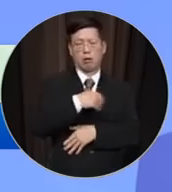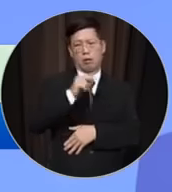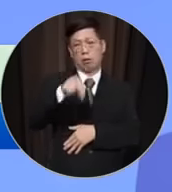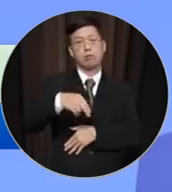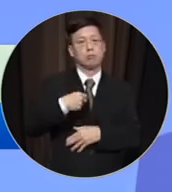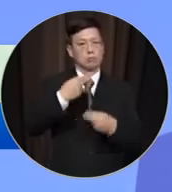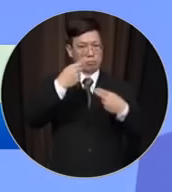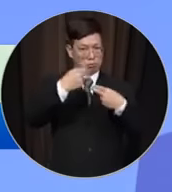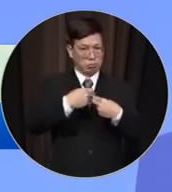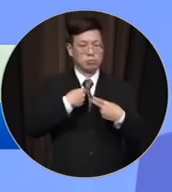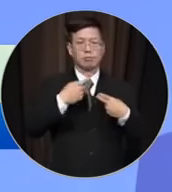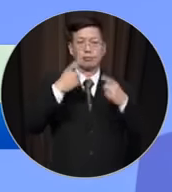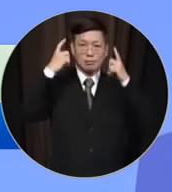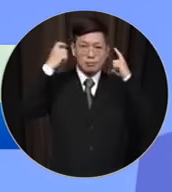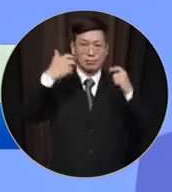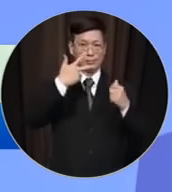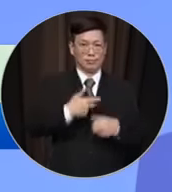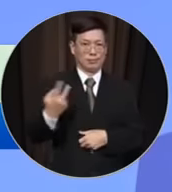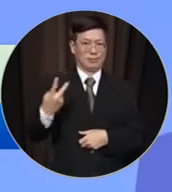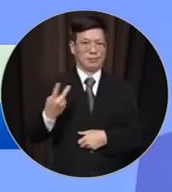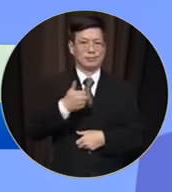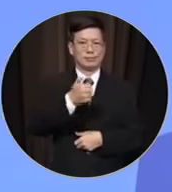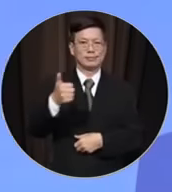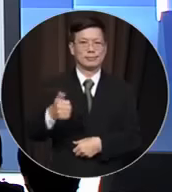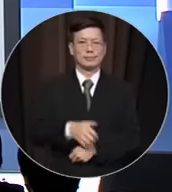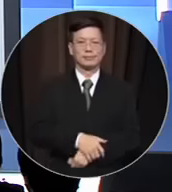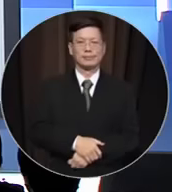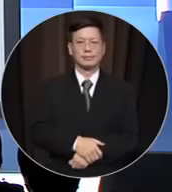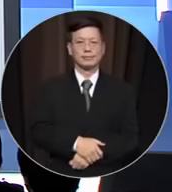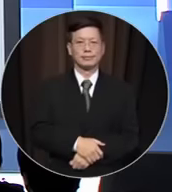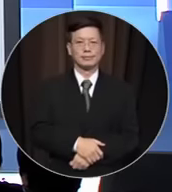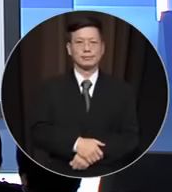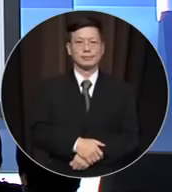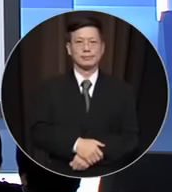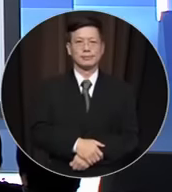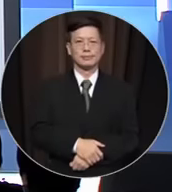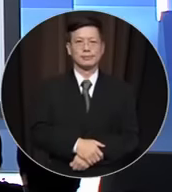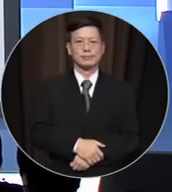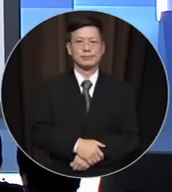大家相信宋楚瑜、徐新颖，谢谢。